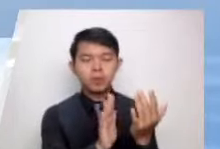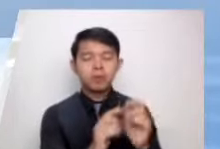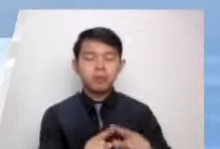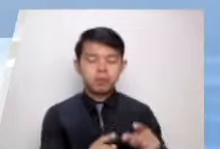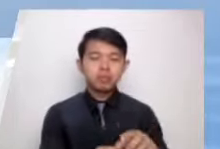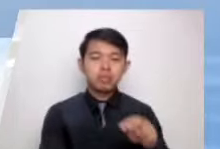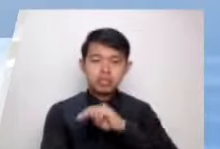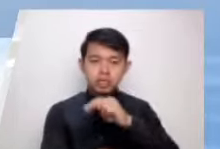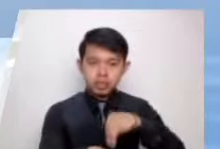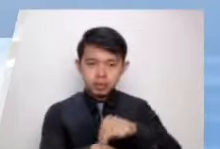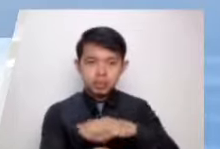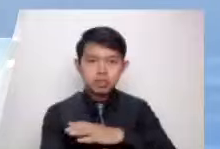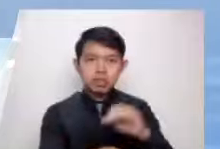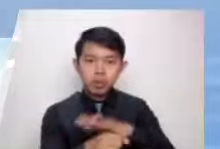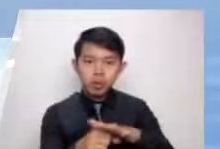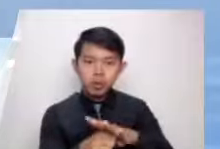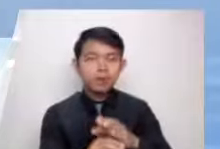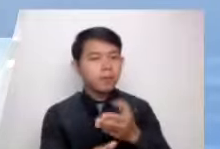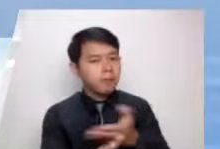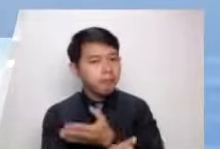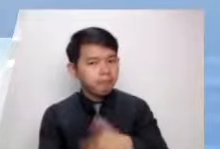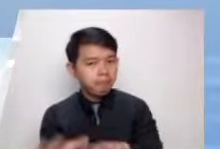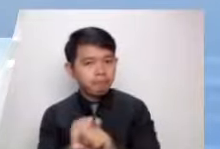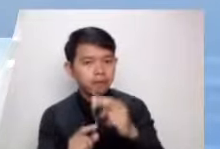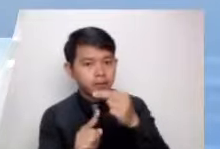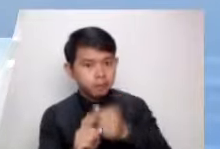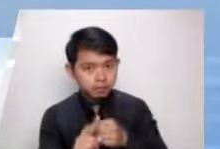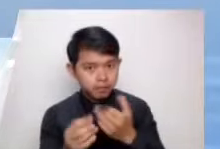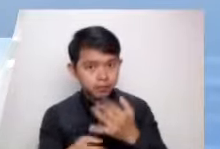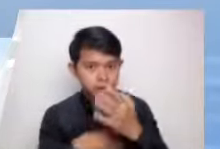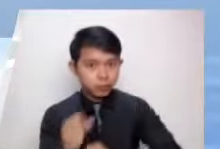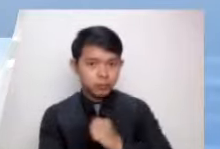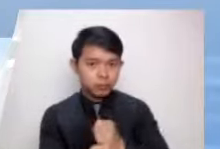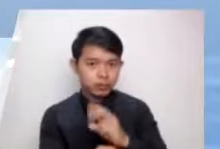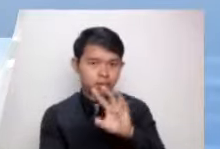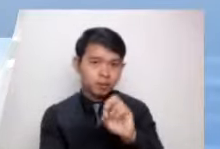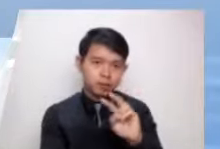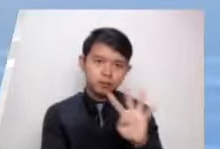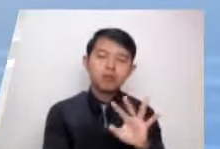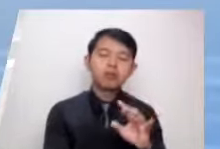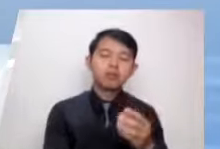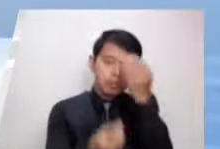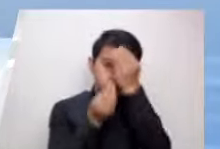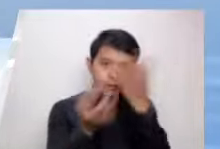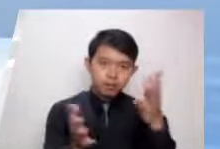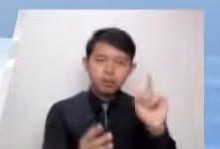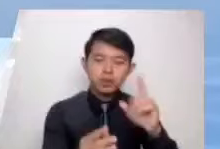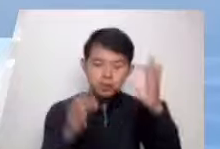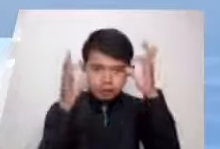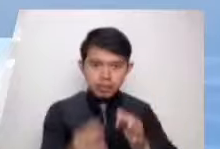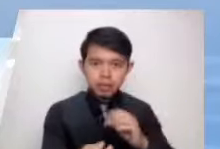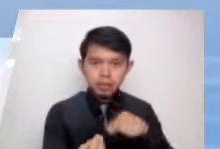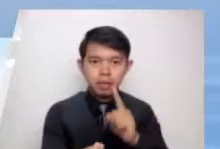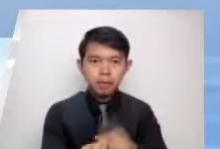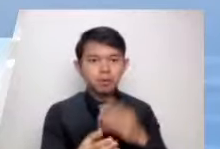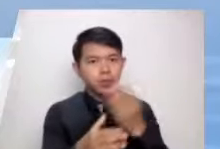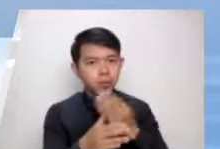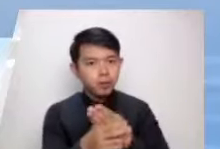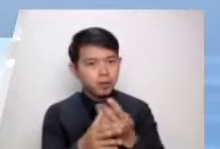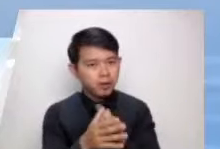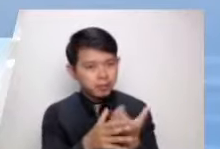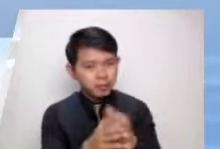ang Nobyembre ng taon na ito, ay amin pong mailalabas ang mga desisyon patungkol sa nuisance candidacies. Dahil po ang